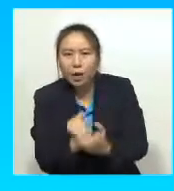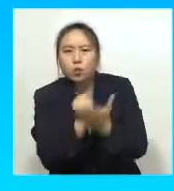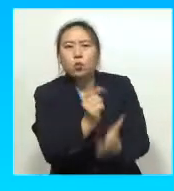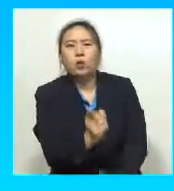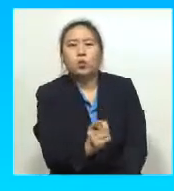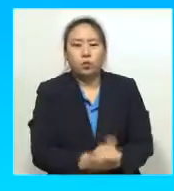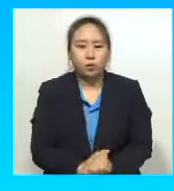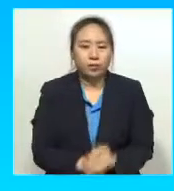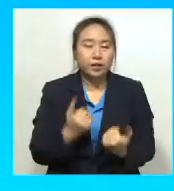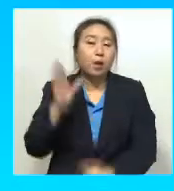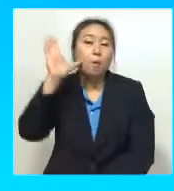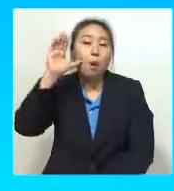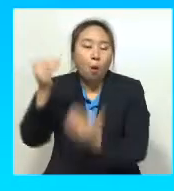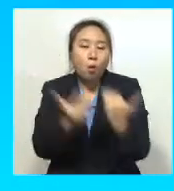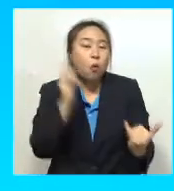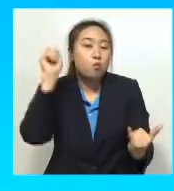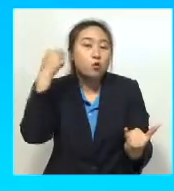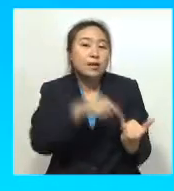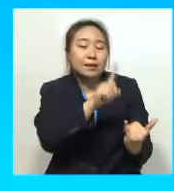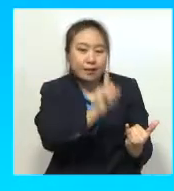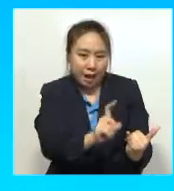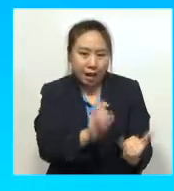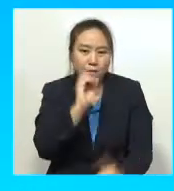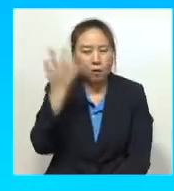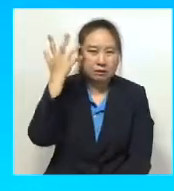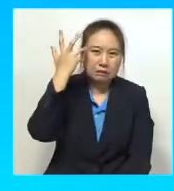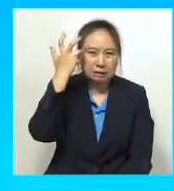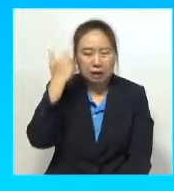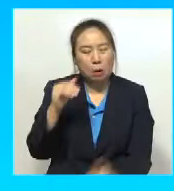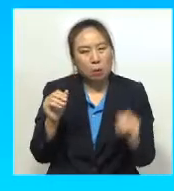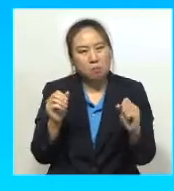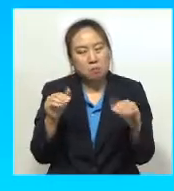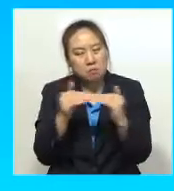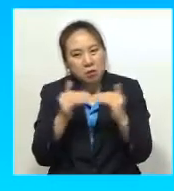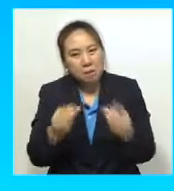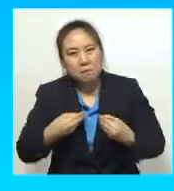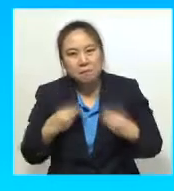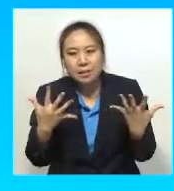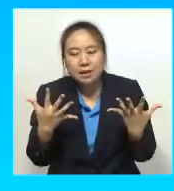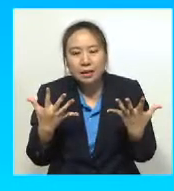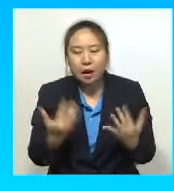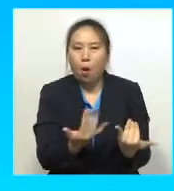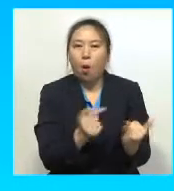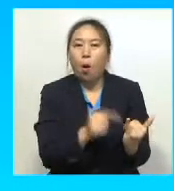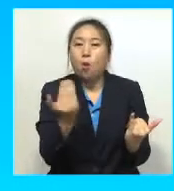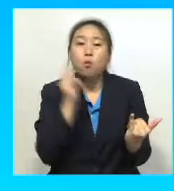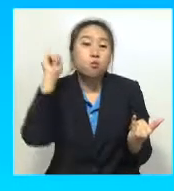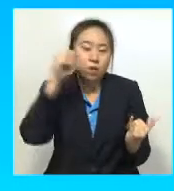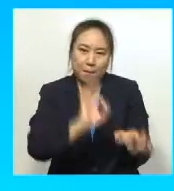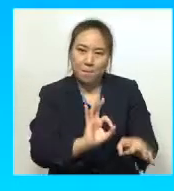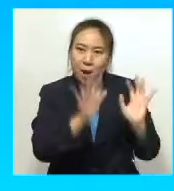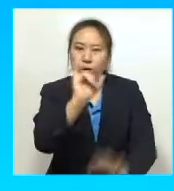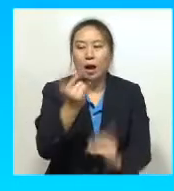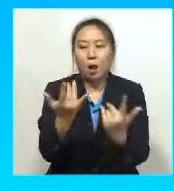ยาวิราชซึ่งเป็นพ่อของน้องหญิงเนี่ยบอกว่ากังวลใจว่าคดีจะไม่ได้รับความเป็นธรรมแล้วก็จะยังไม่เผาศพลูกสาวจนกว่า